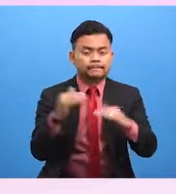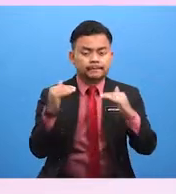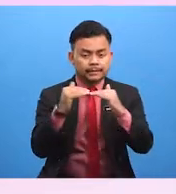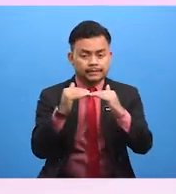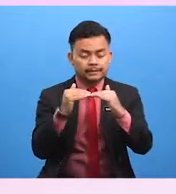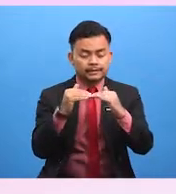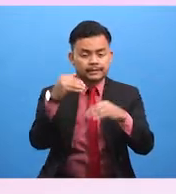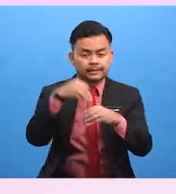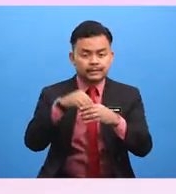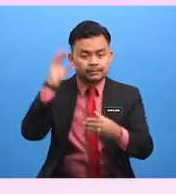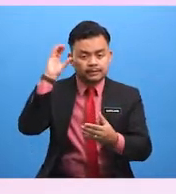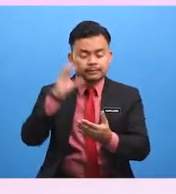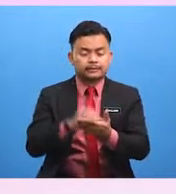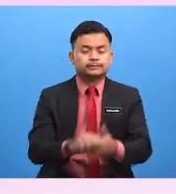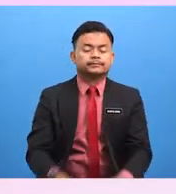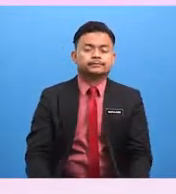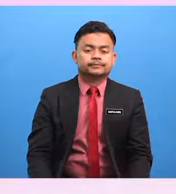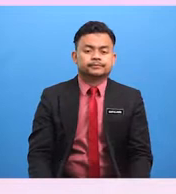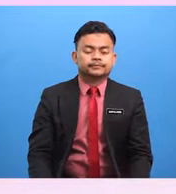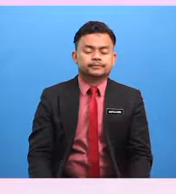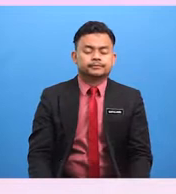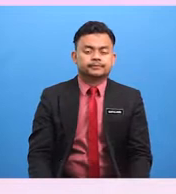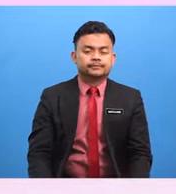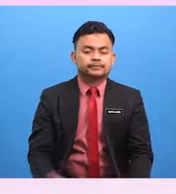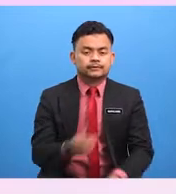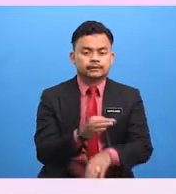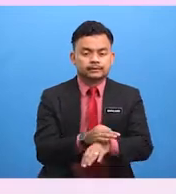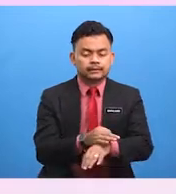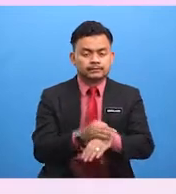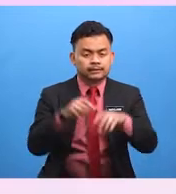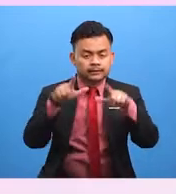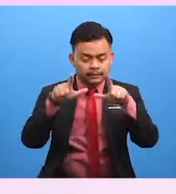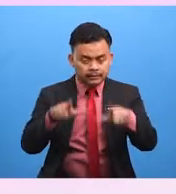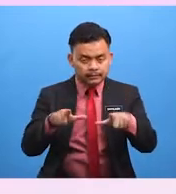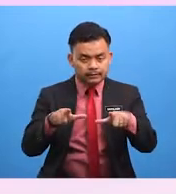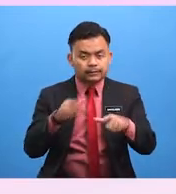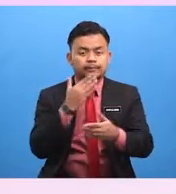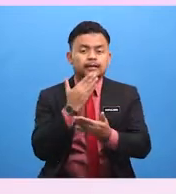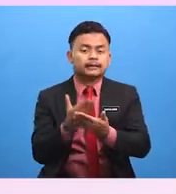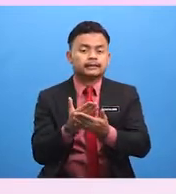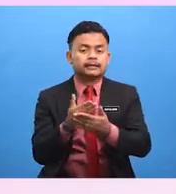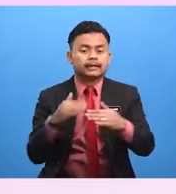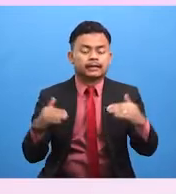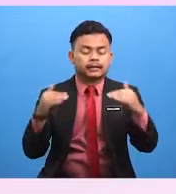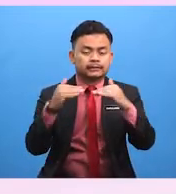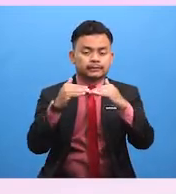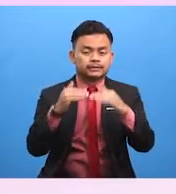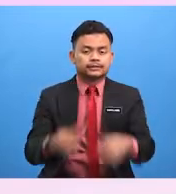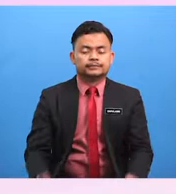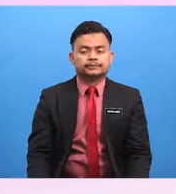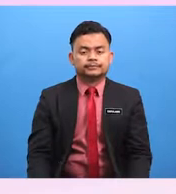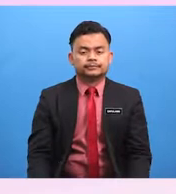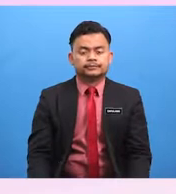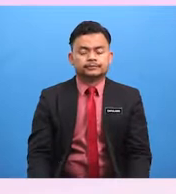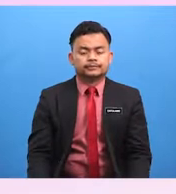rajah. Jam yang berbentuk kuboid terletak dengan baik di atas meja.